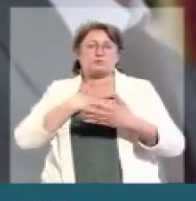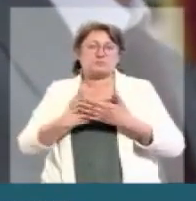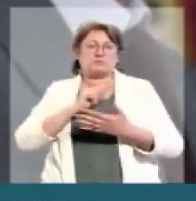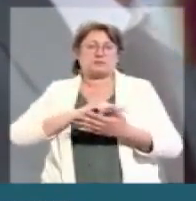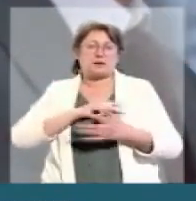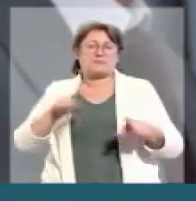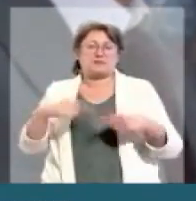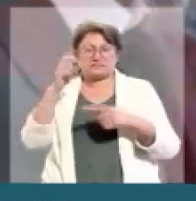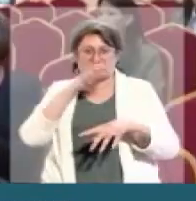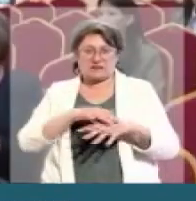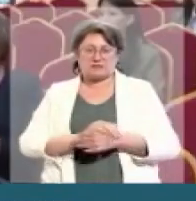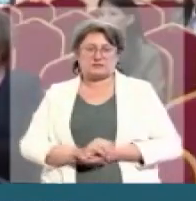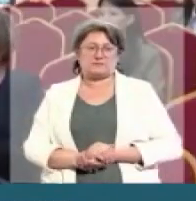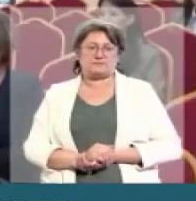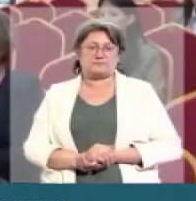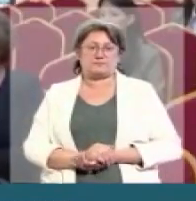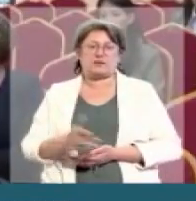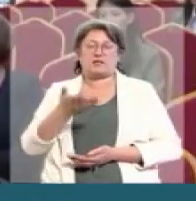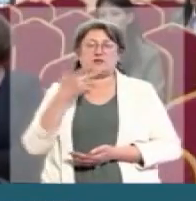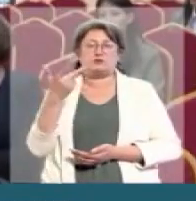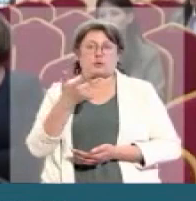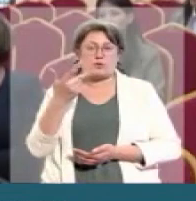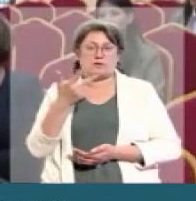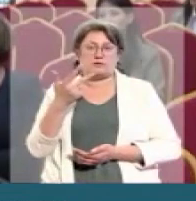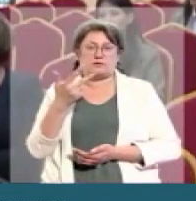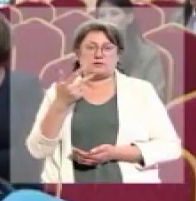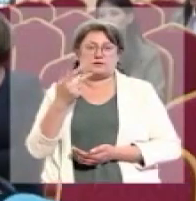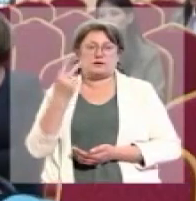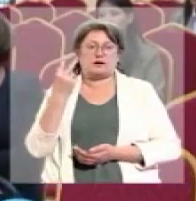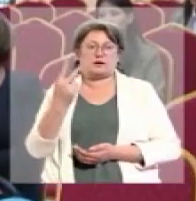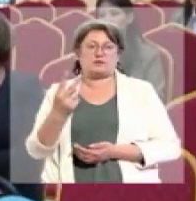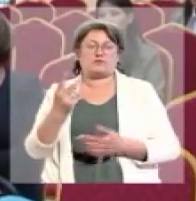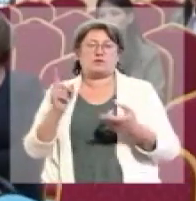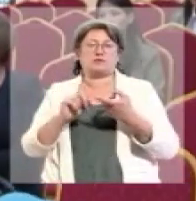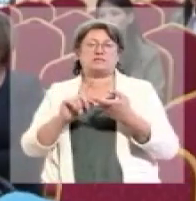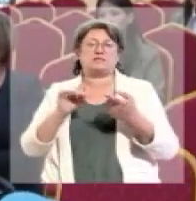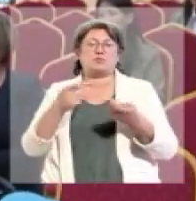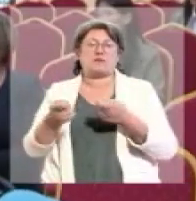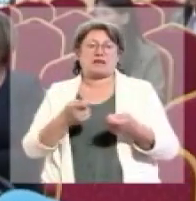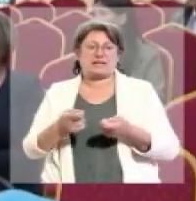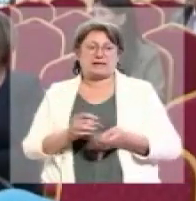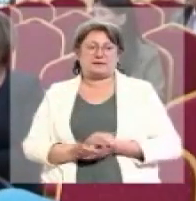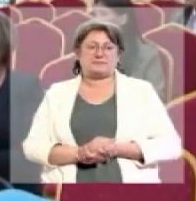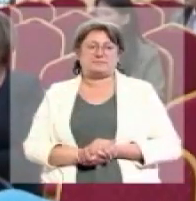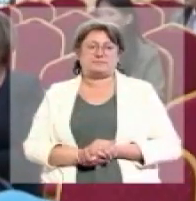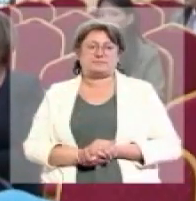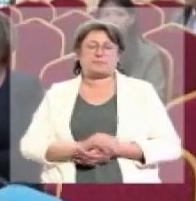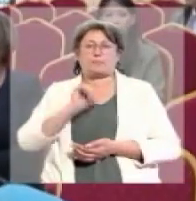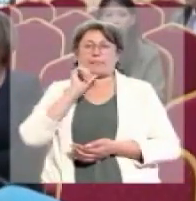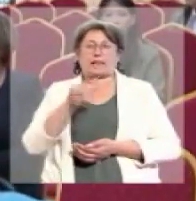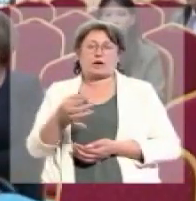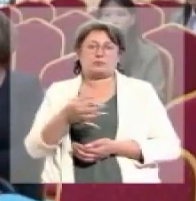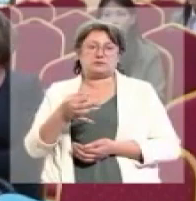благо процветания страны. Нас трое, двое являются с управления Костанайской